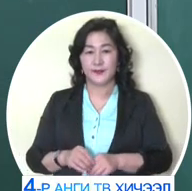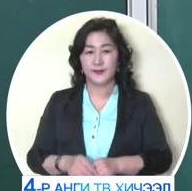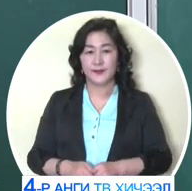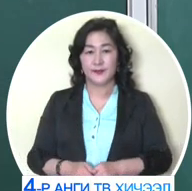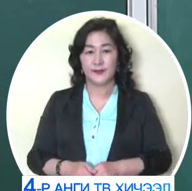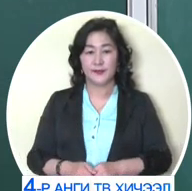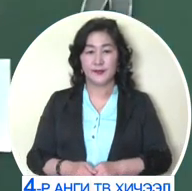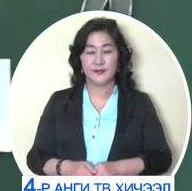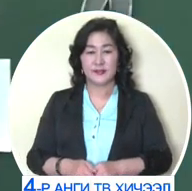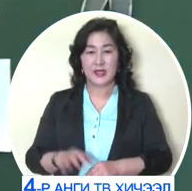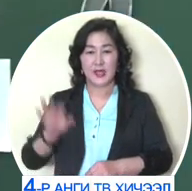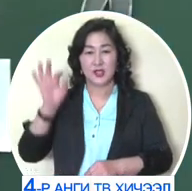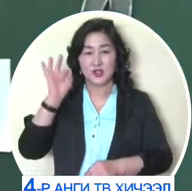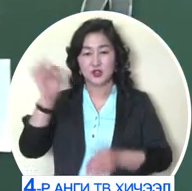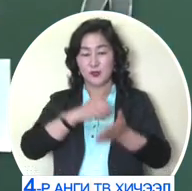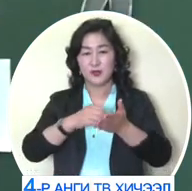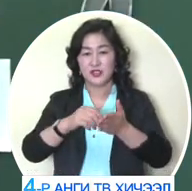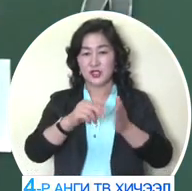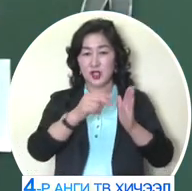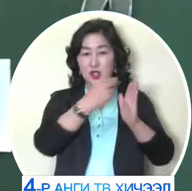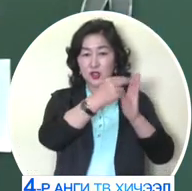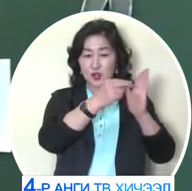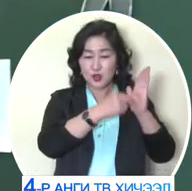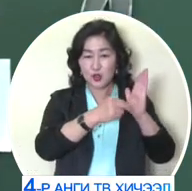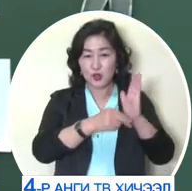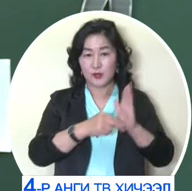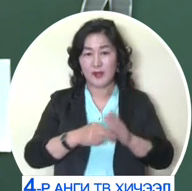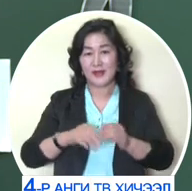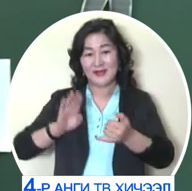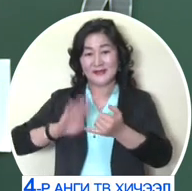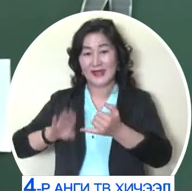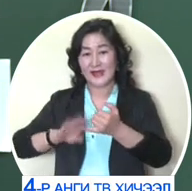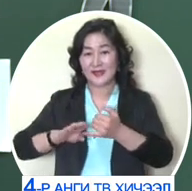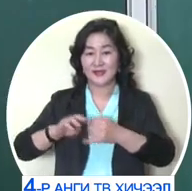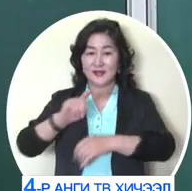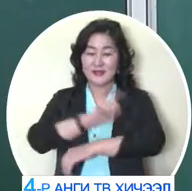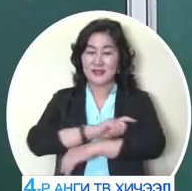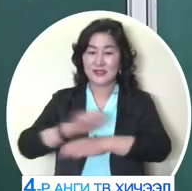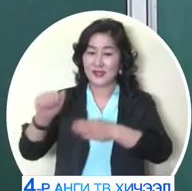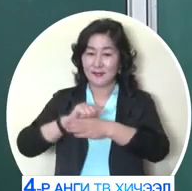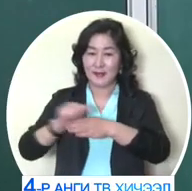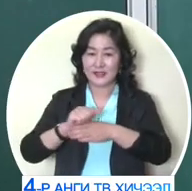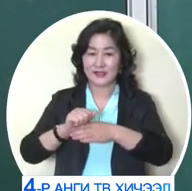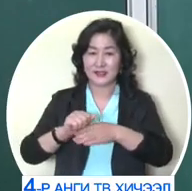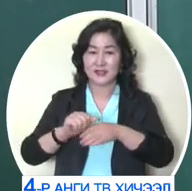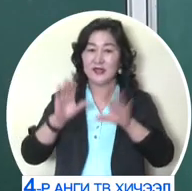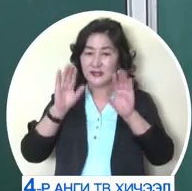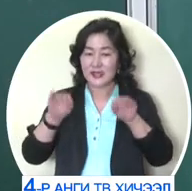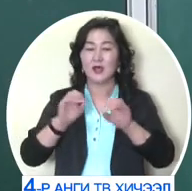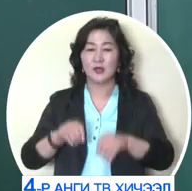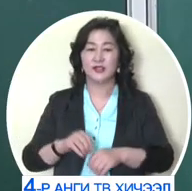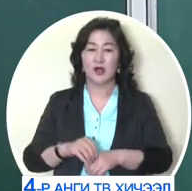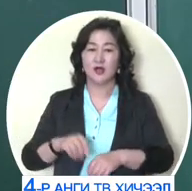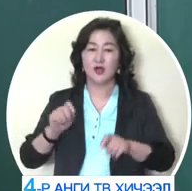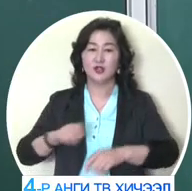хэрхэн найруулахын хувьд зөв бичих дүрмийн хувьд алдаагүй хэрхэн зөв бичих арга гаргачлалыг дараагийн хичээлээр баттгаж